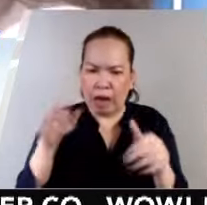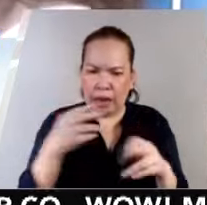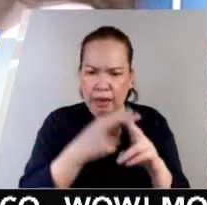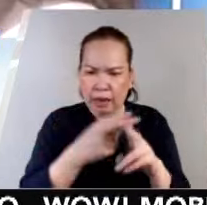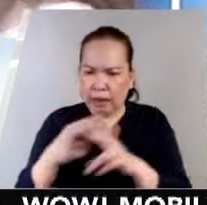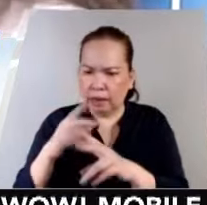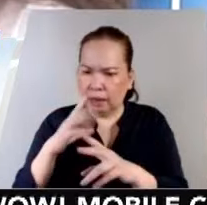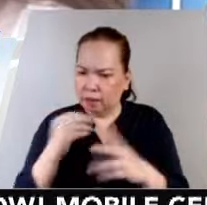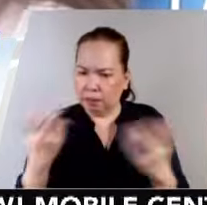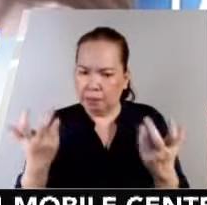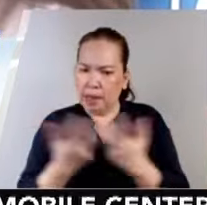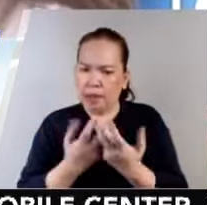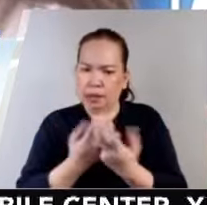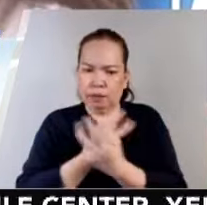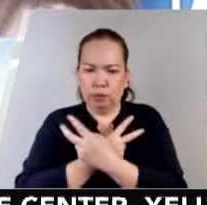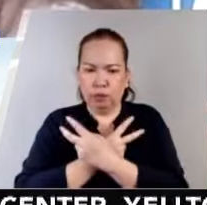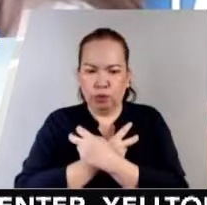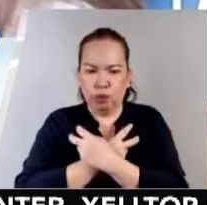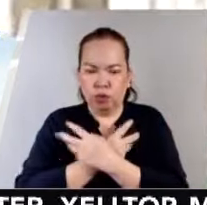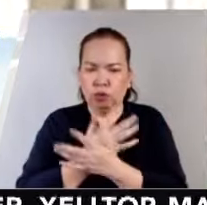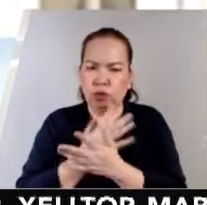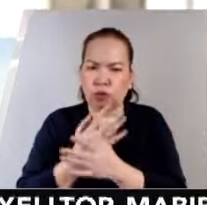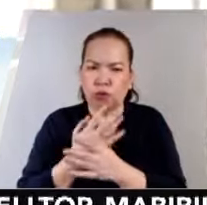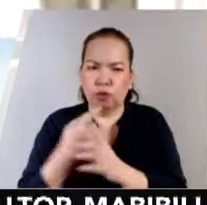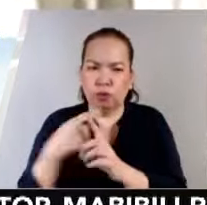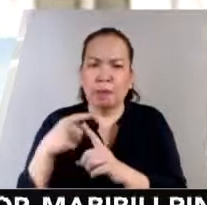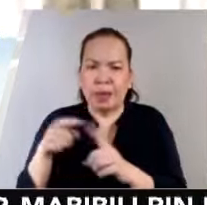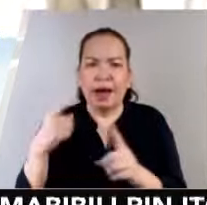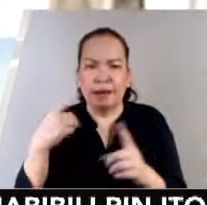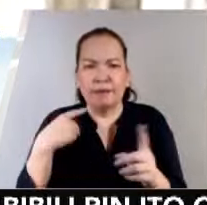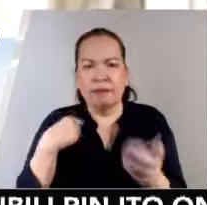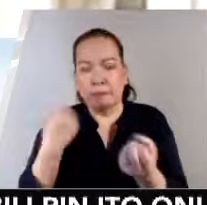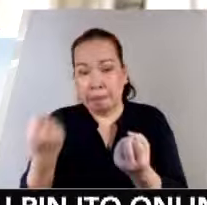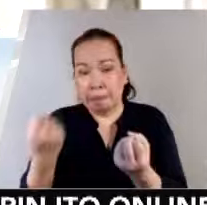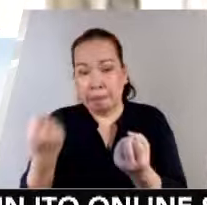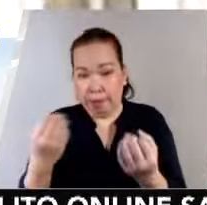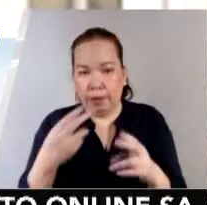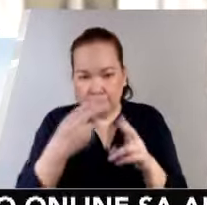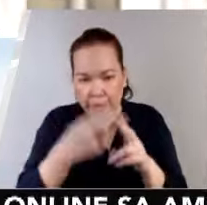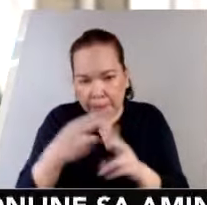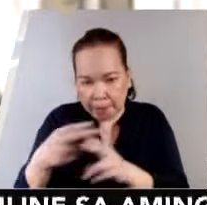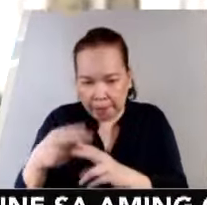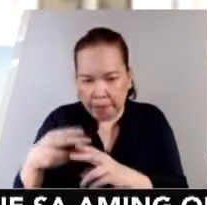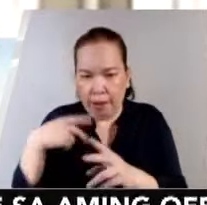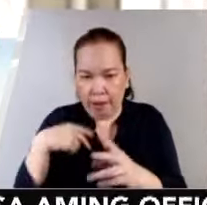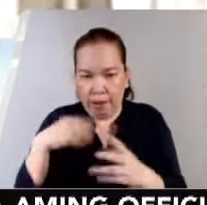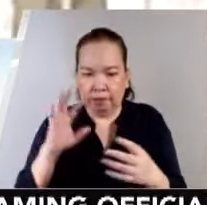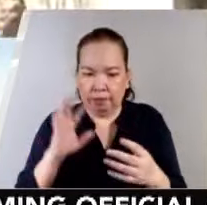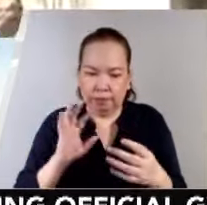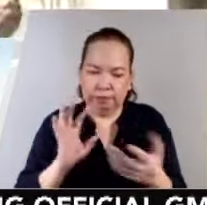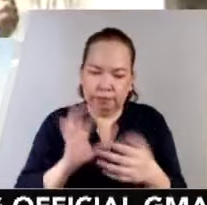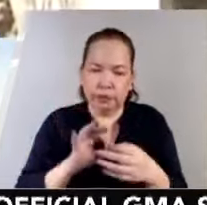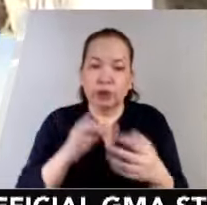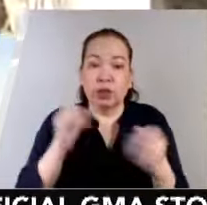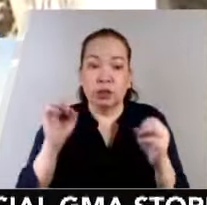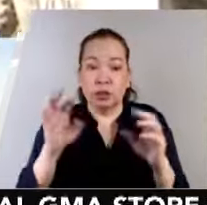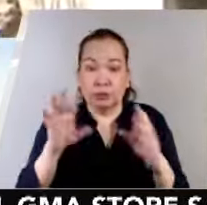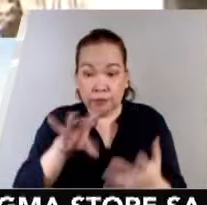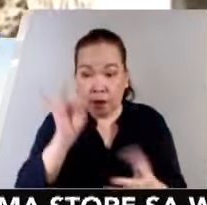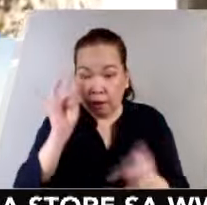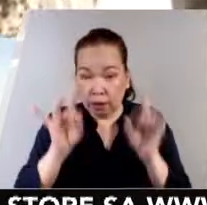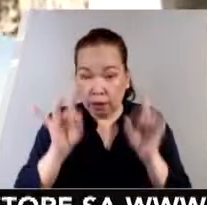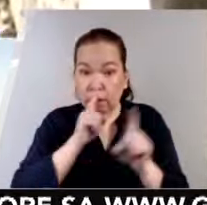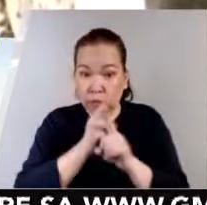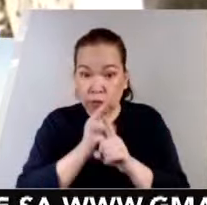na yun. Pero majority na yun, nakatag naman po. Oras na matukoy ang mga labi, aabisuhan daw nila mga kaanak. Plano rin daw